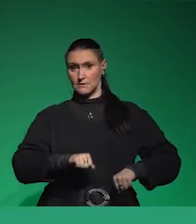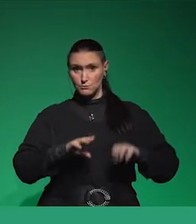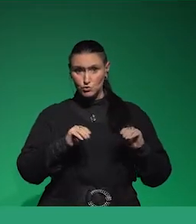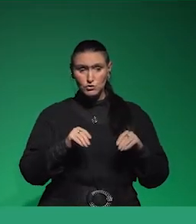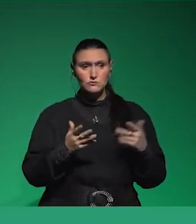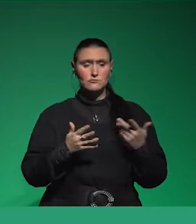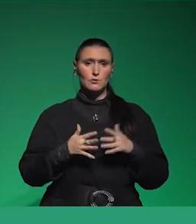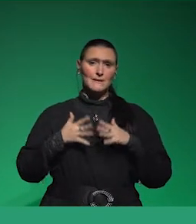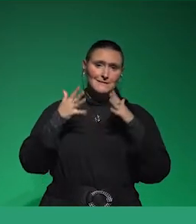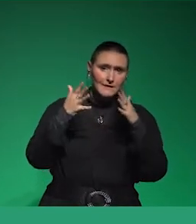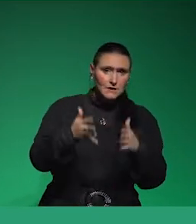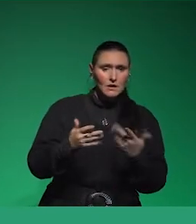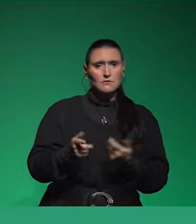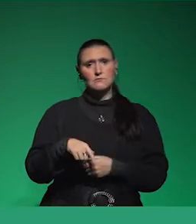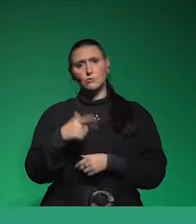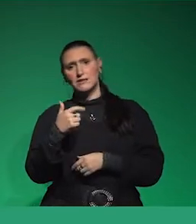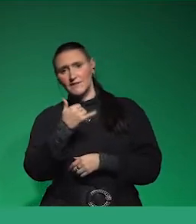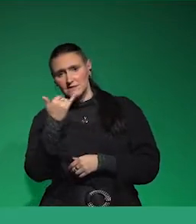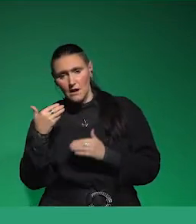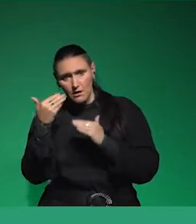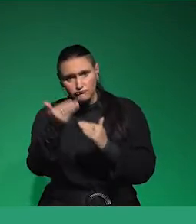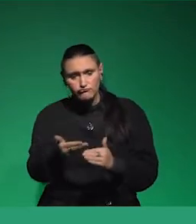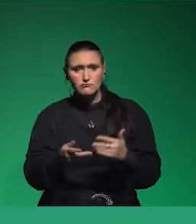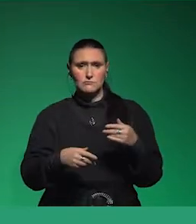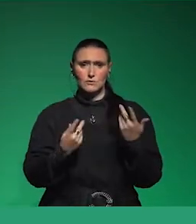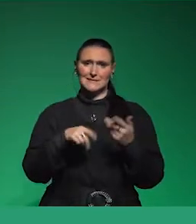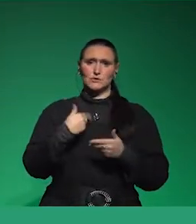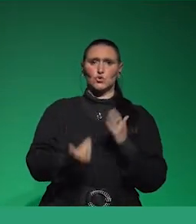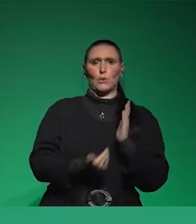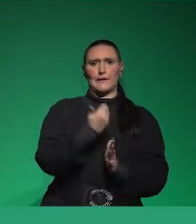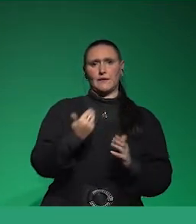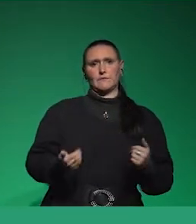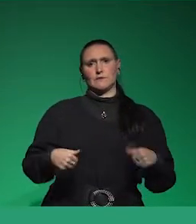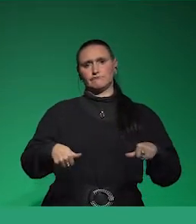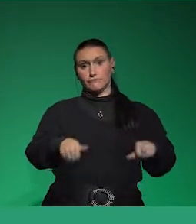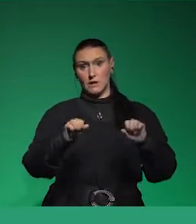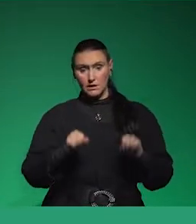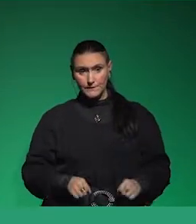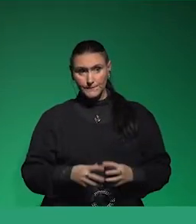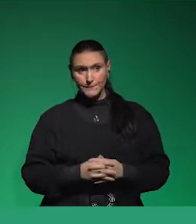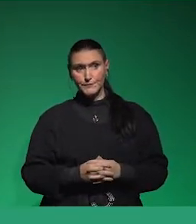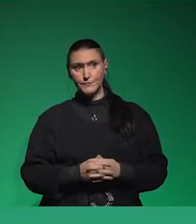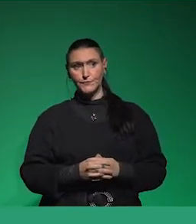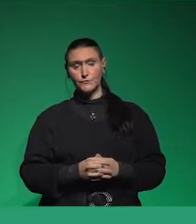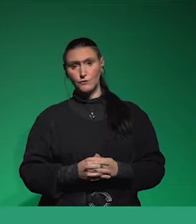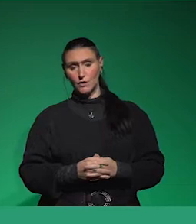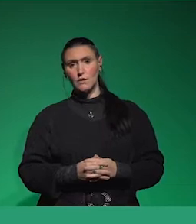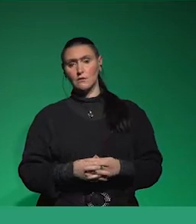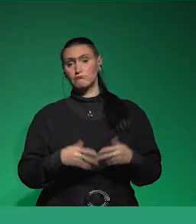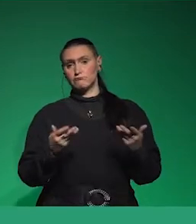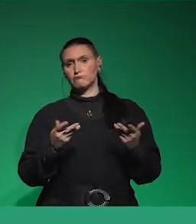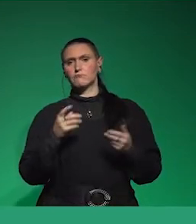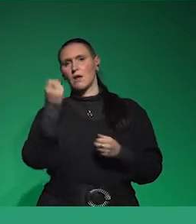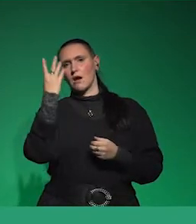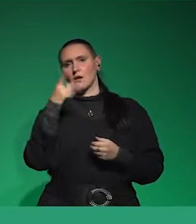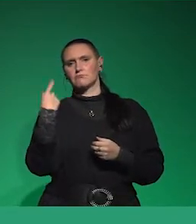Jahrzehnten noch aufzuzüchten. Ja, wir haben also natürlich sehr unterschiedliche